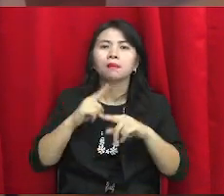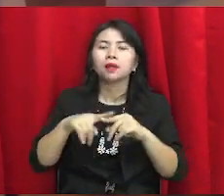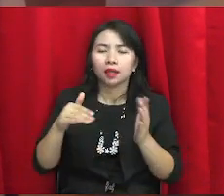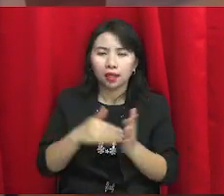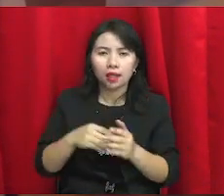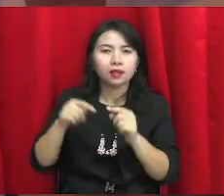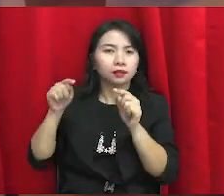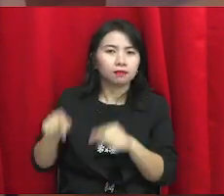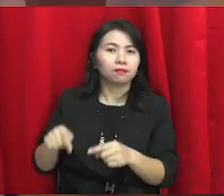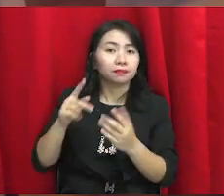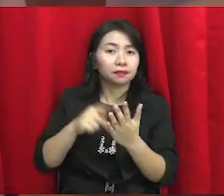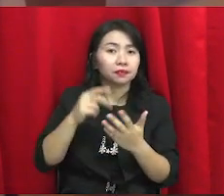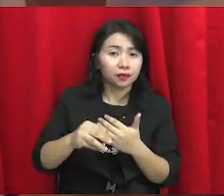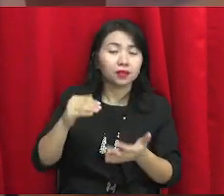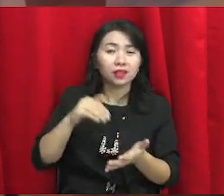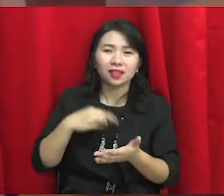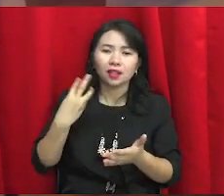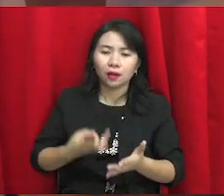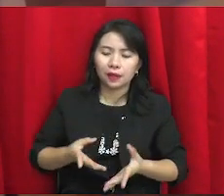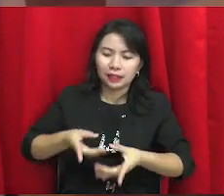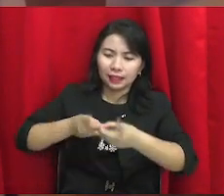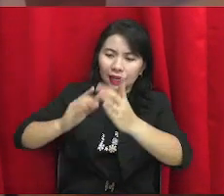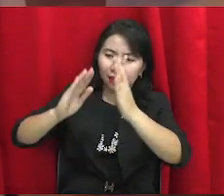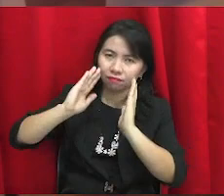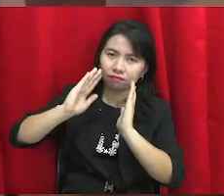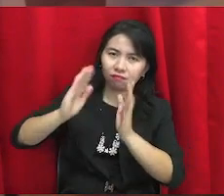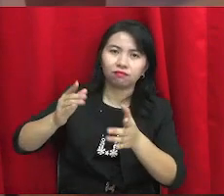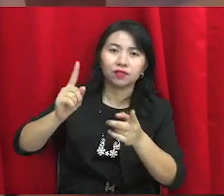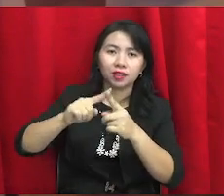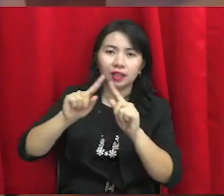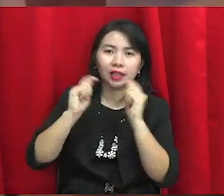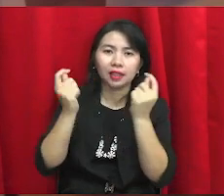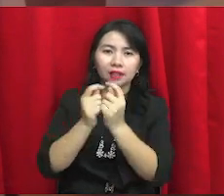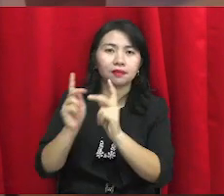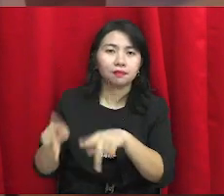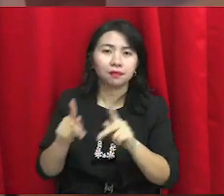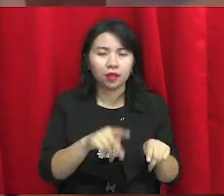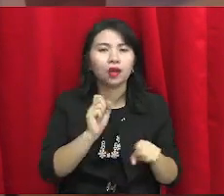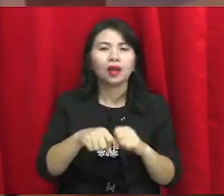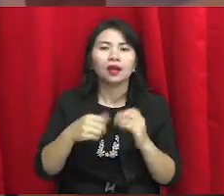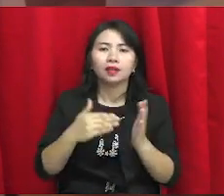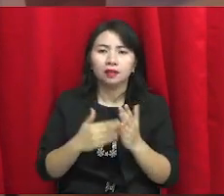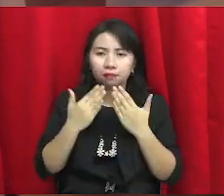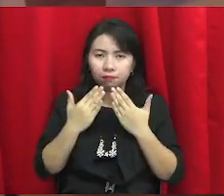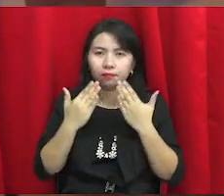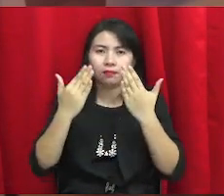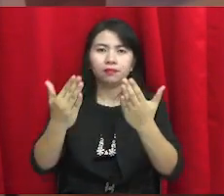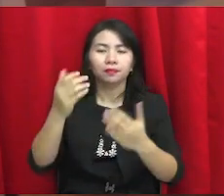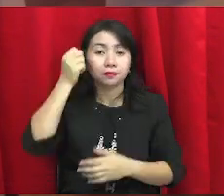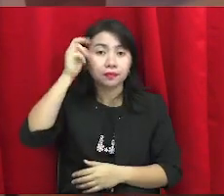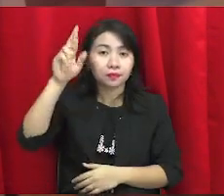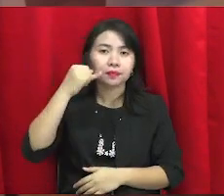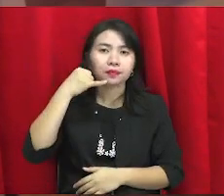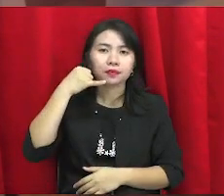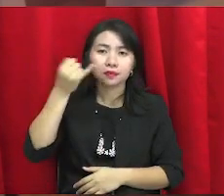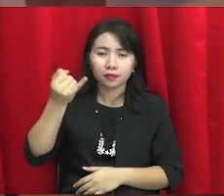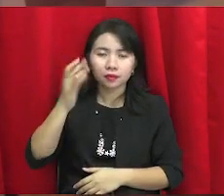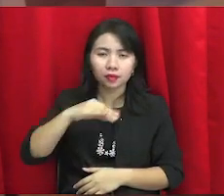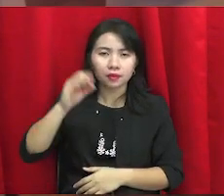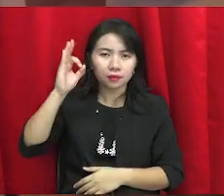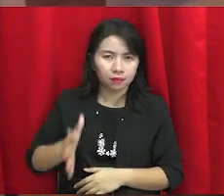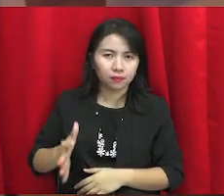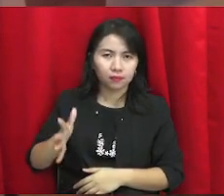programang ito, nakadirect po ito sa amin sa Team Prep. Amen. At saka sa Team Focus. Kaya maraming salamat din po, Sir Joe, Pastor Hill. Again, thank